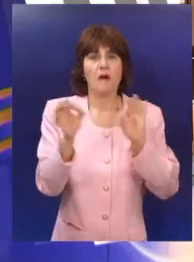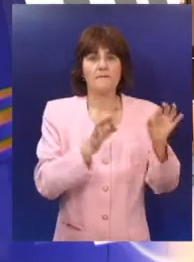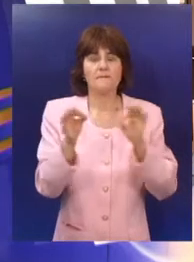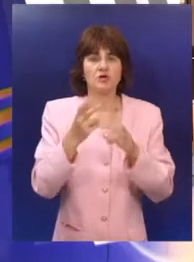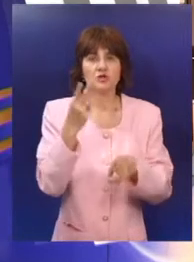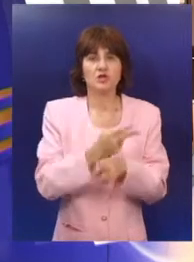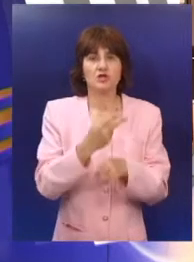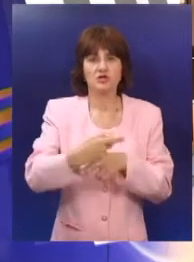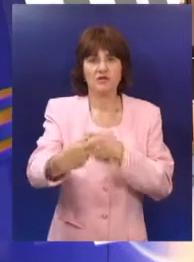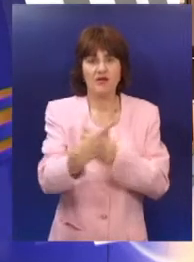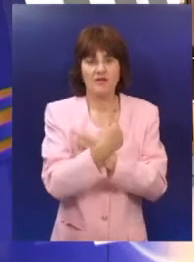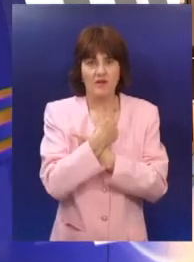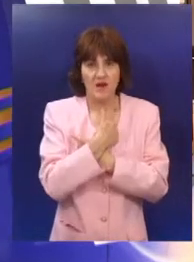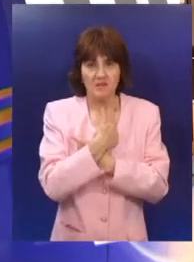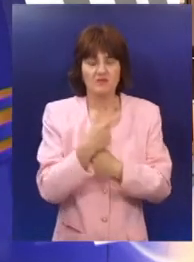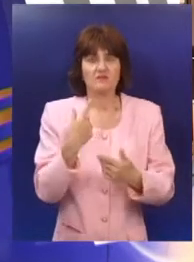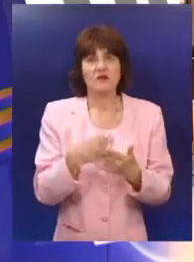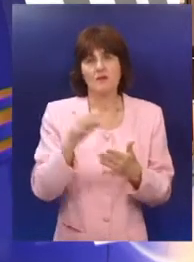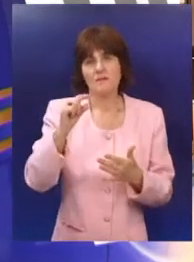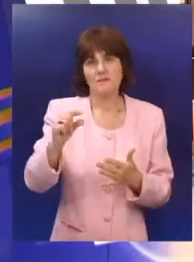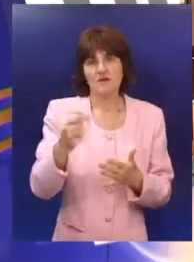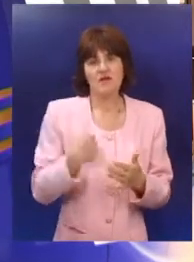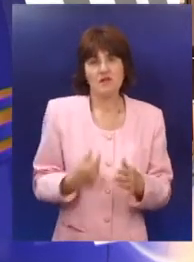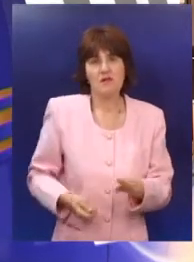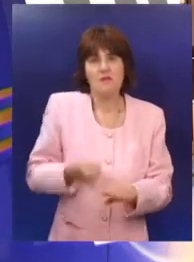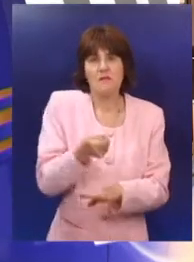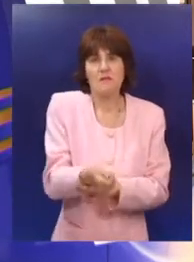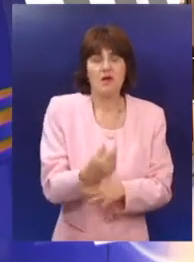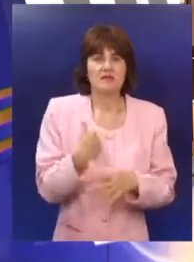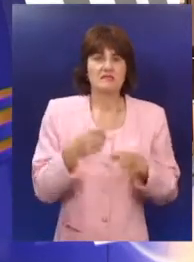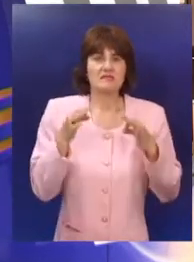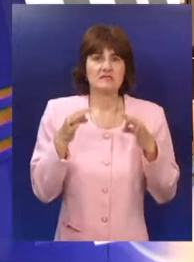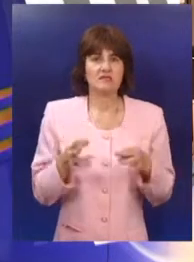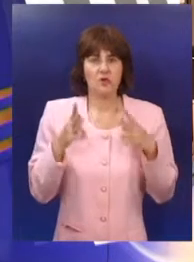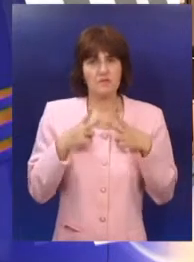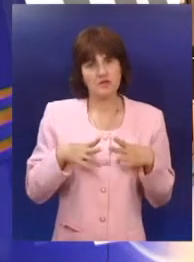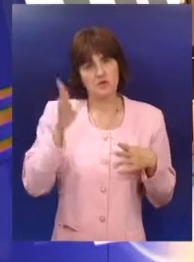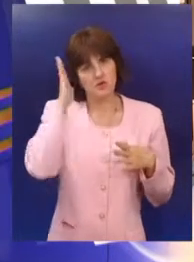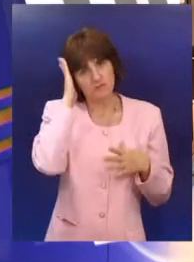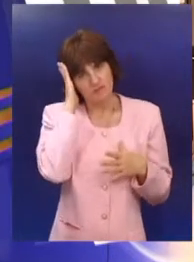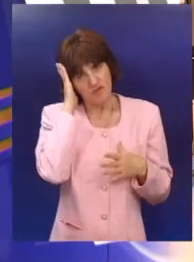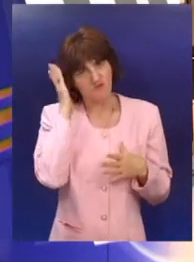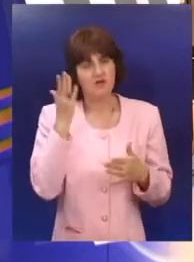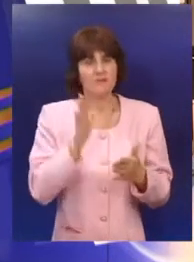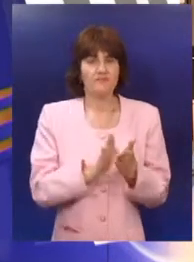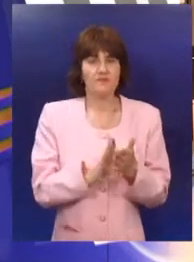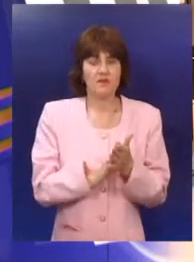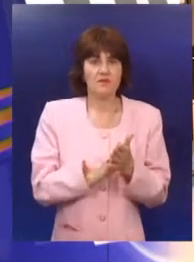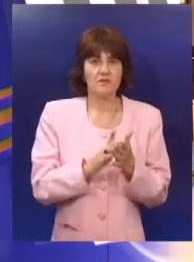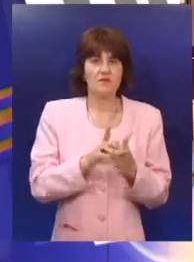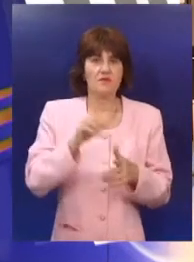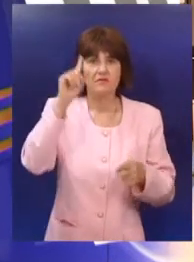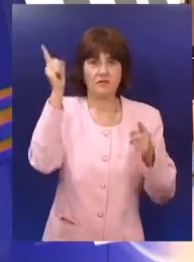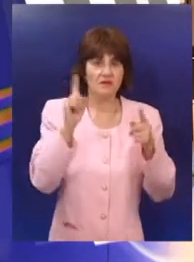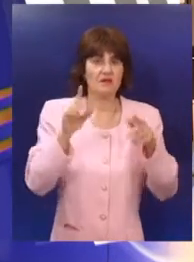za, tako da kažem, ipak relativno male novce mogu bezbrižno da spavaju, jer kad vam na